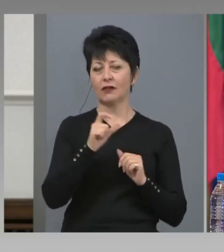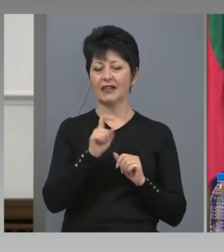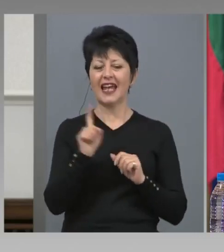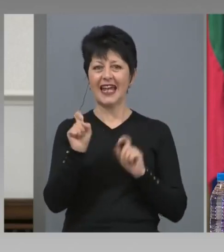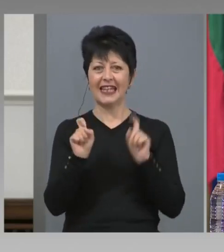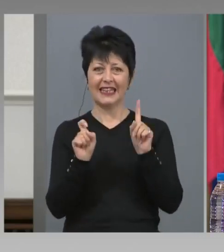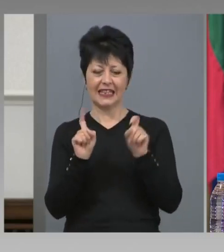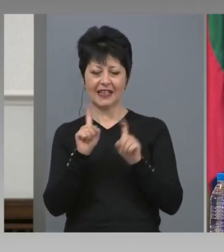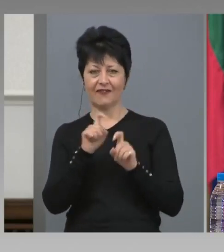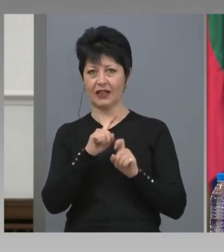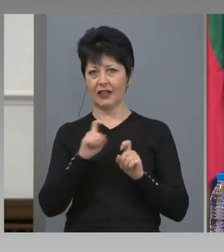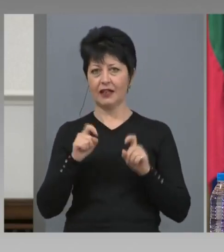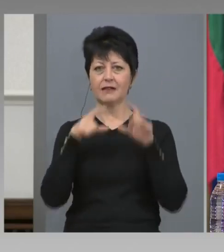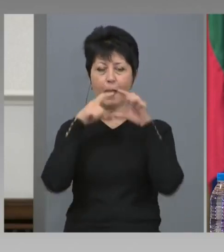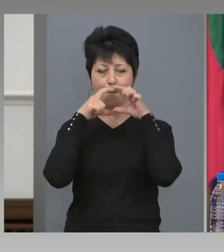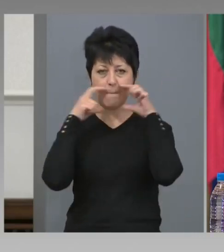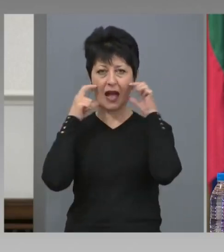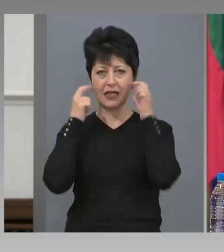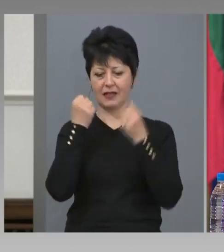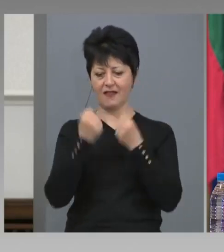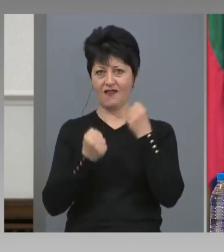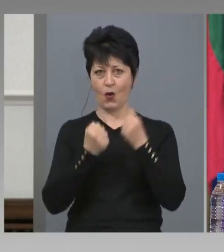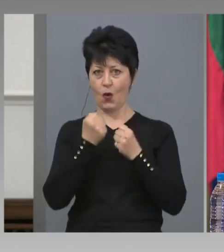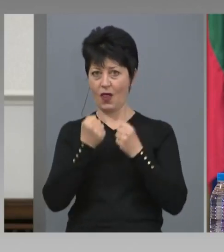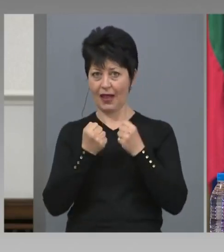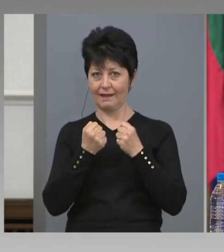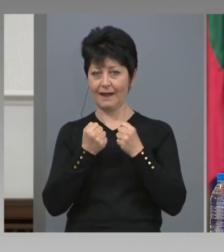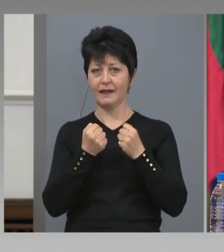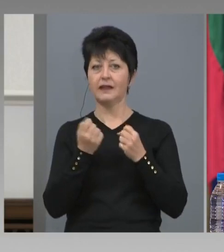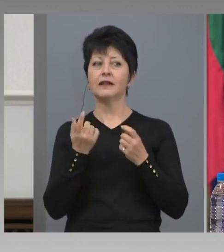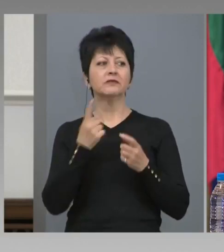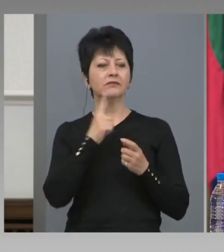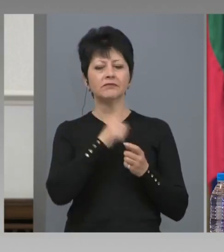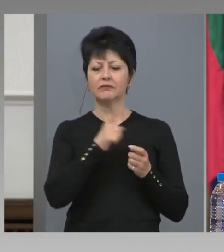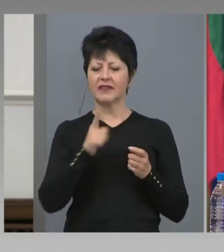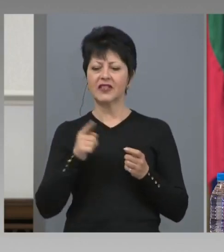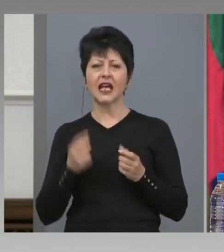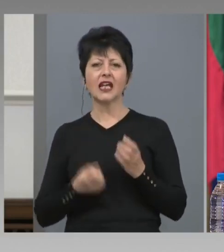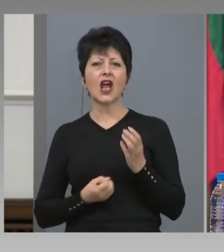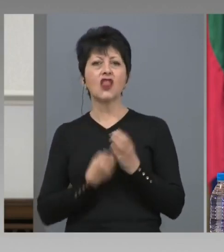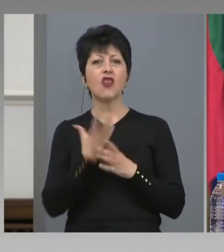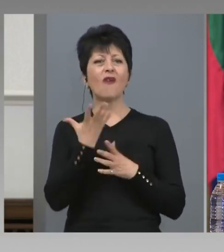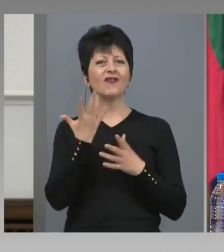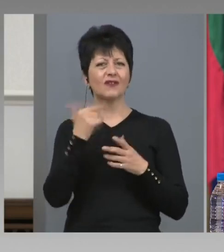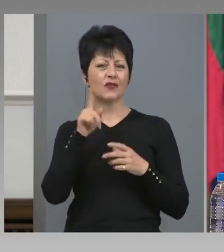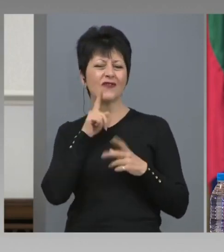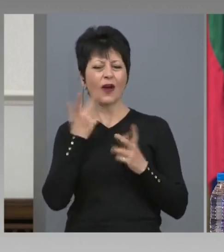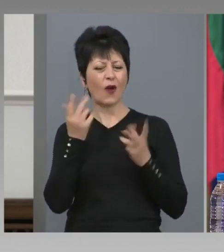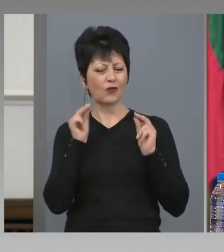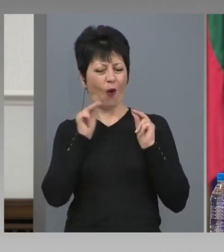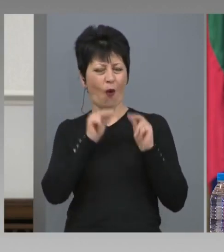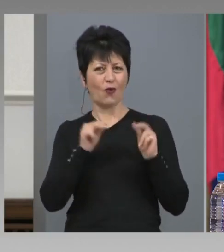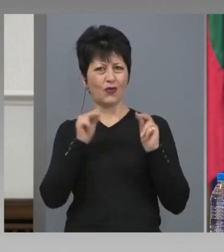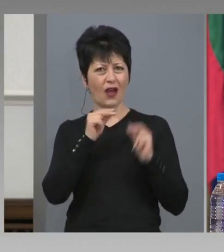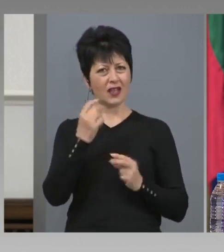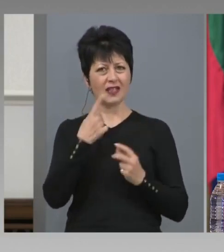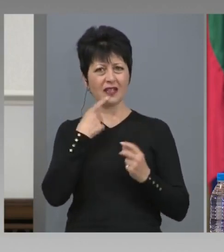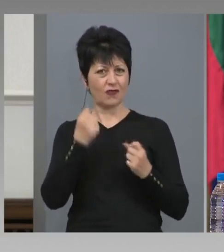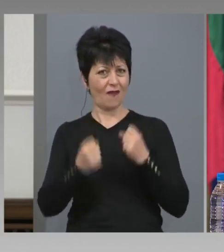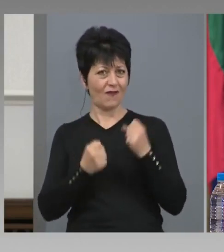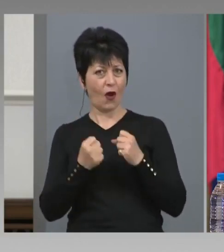дезинфекция, маски вътре в автомобила, при всеки нов обучаем, който влиза, пак